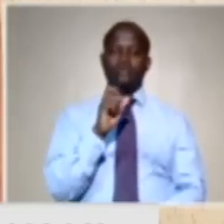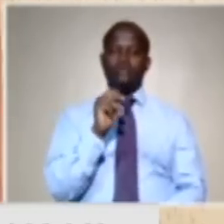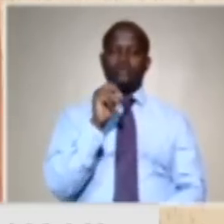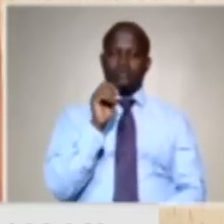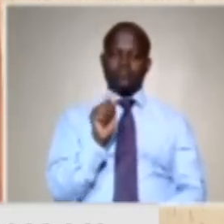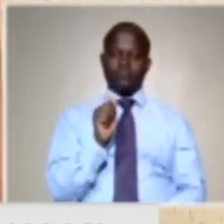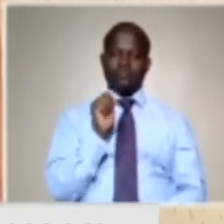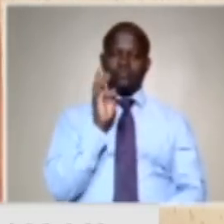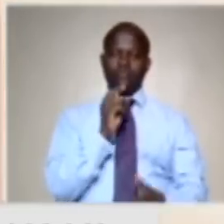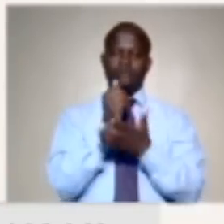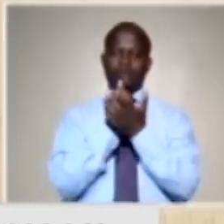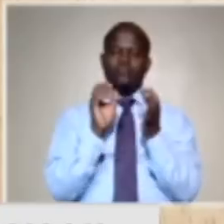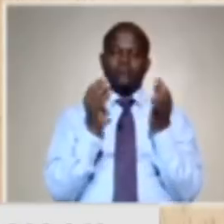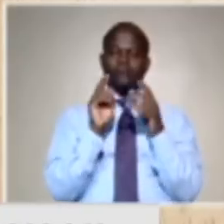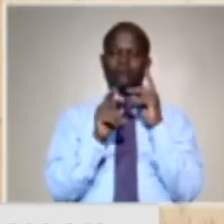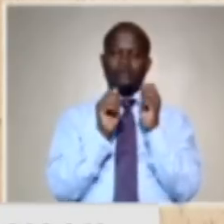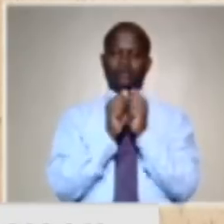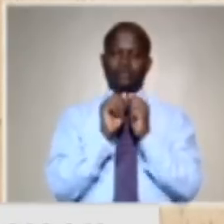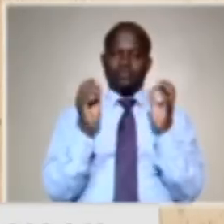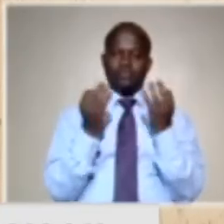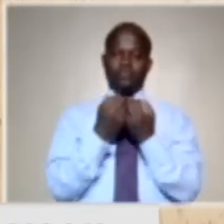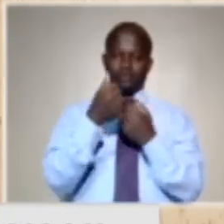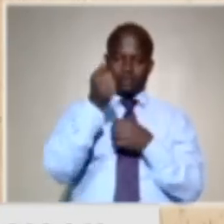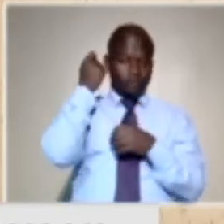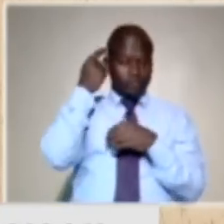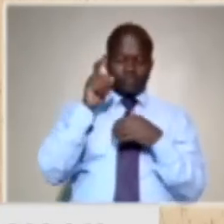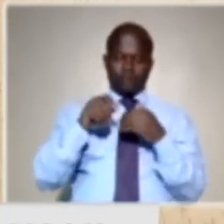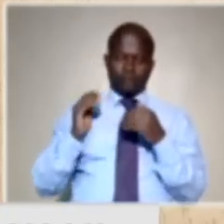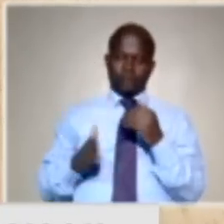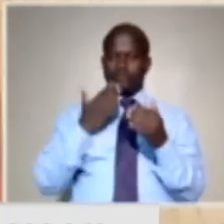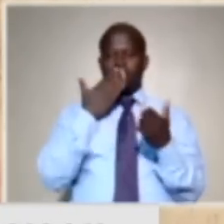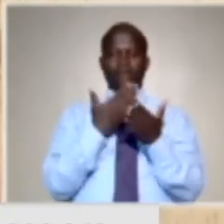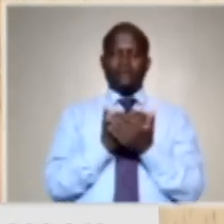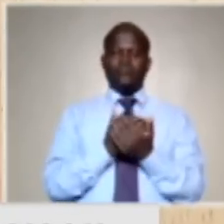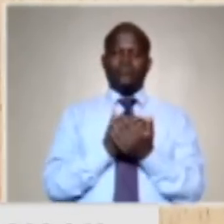azahakigwa abantu 10 mu muryango we. Bivuga ko dukwiye kwitwara neza mbese.